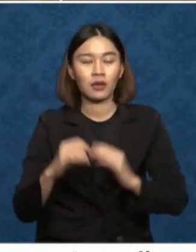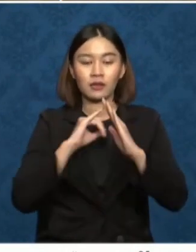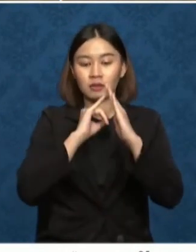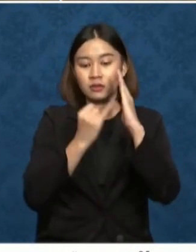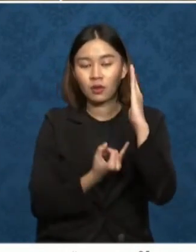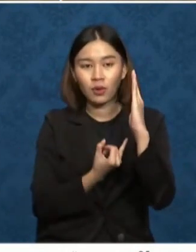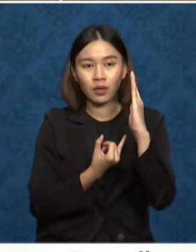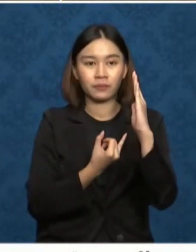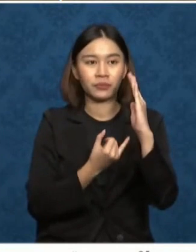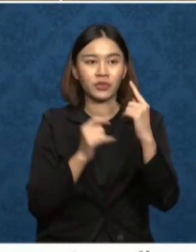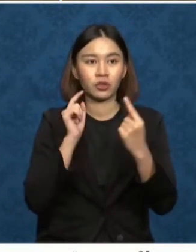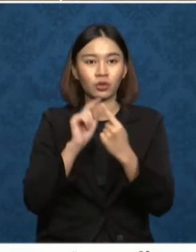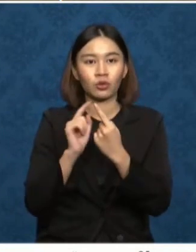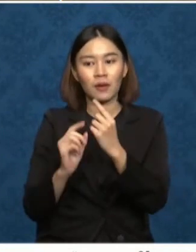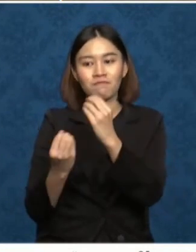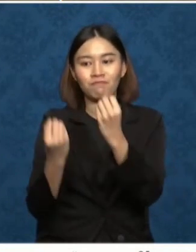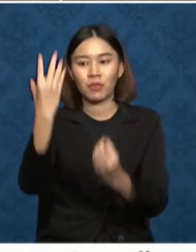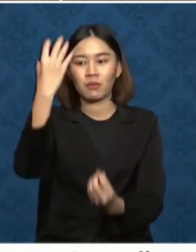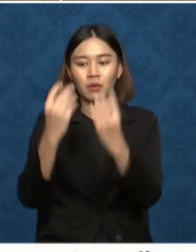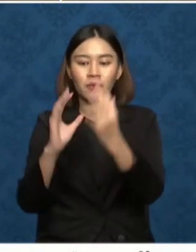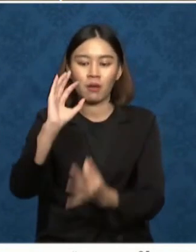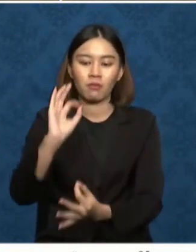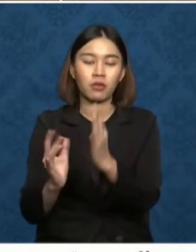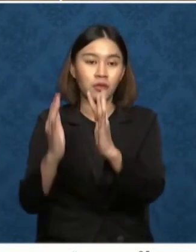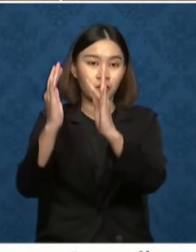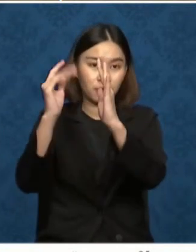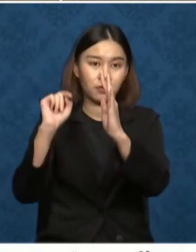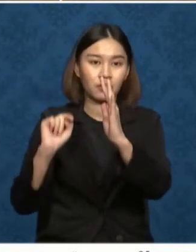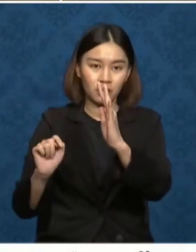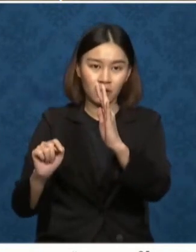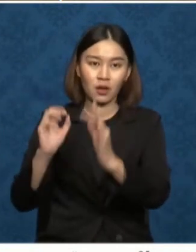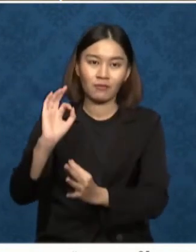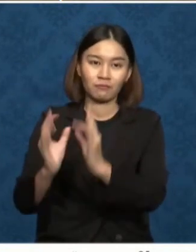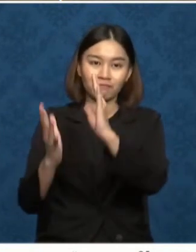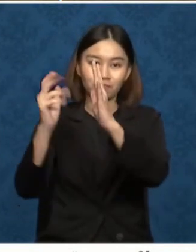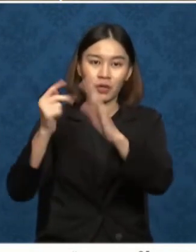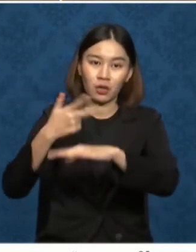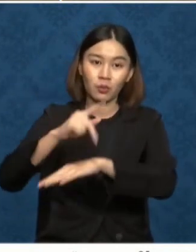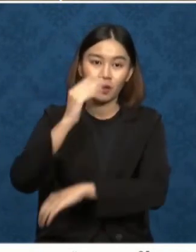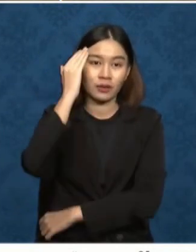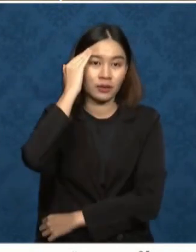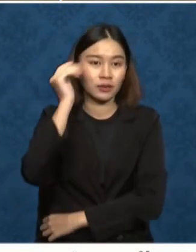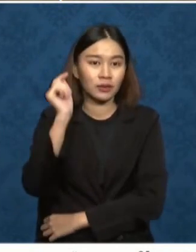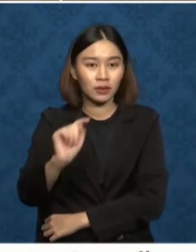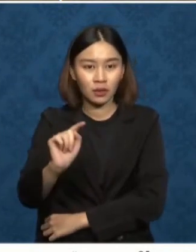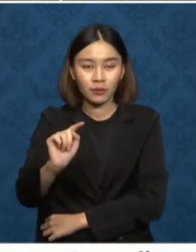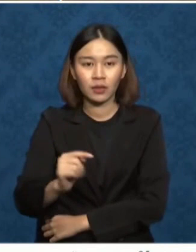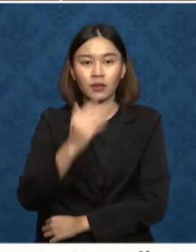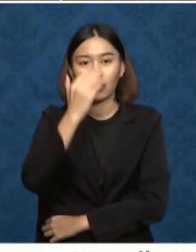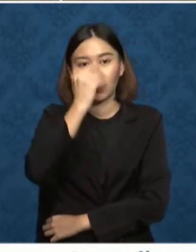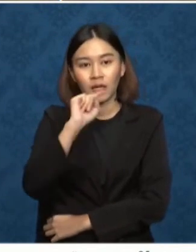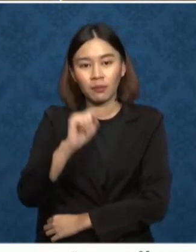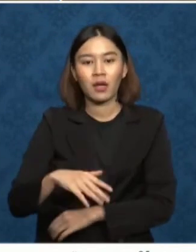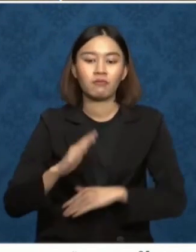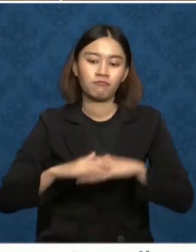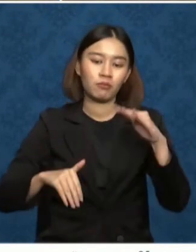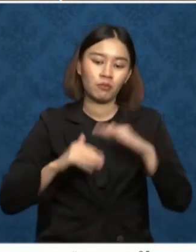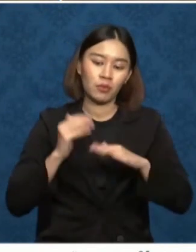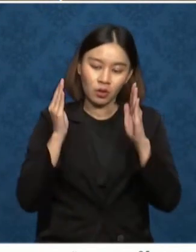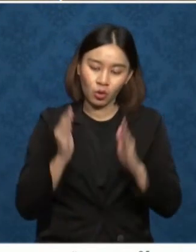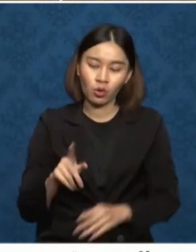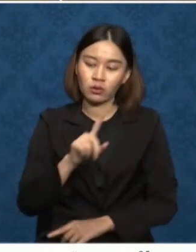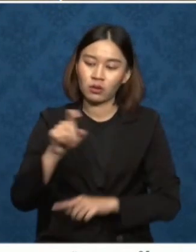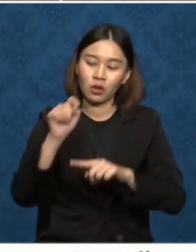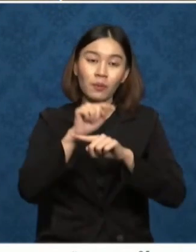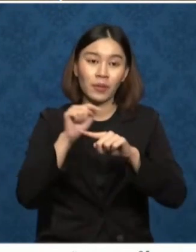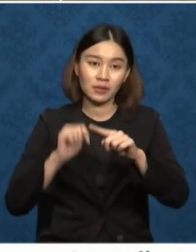คือการเผาป่าการเผาป่านี้ท่านประธานต้องทราบไหมครับว่าเกิดจากน้ำมือของมนุษย์โดย 100% ครับ